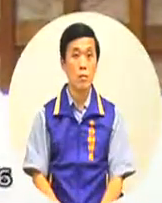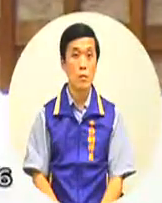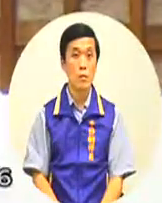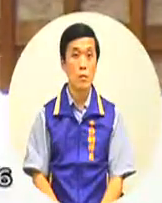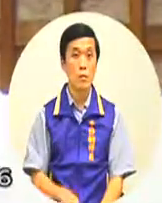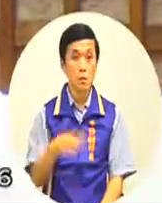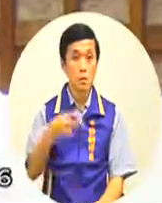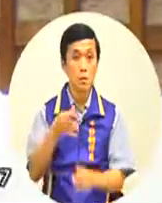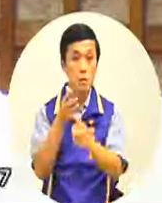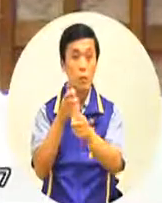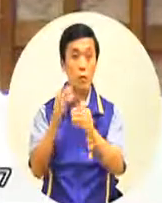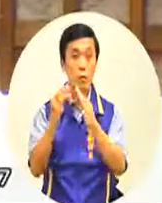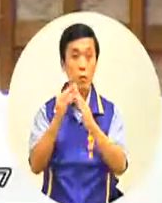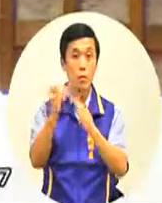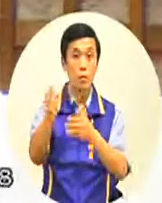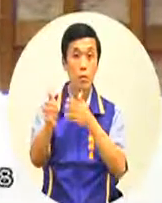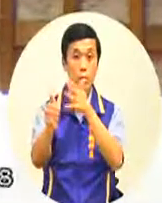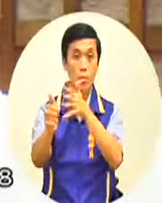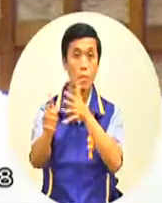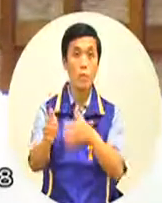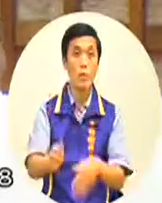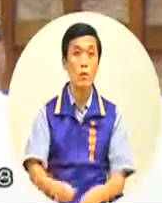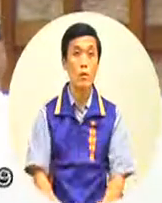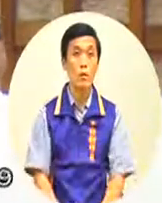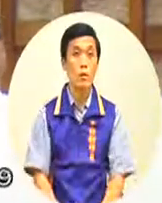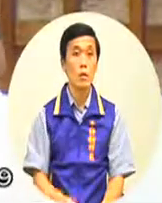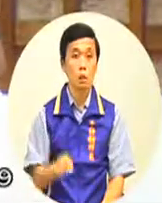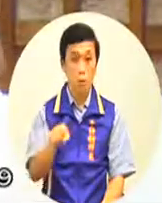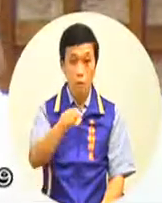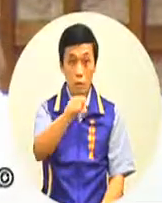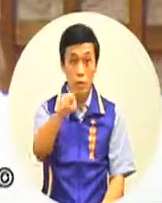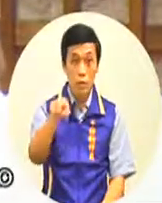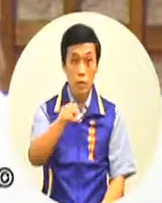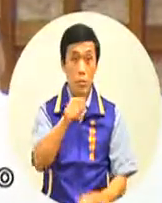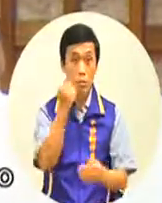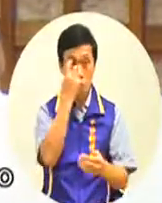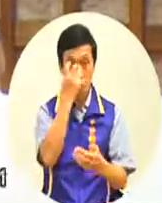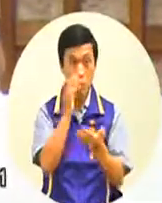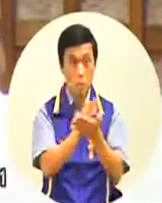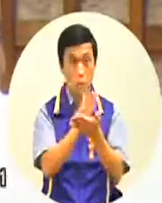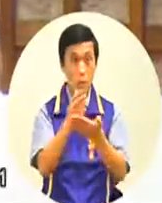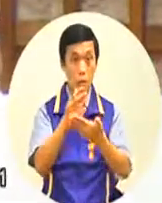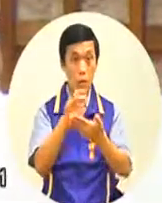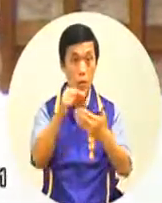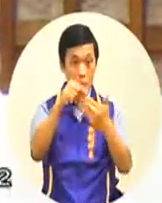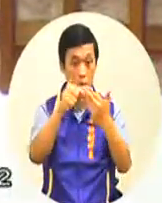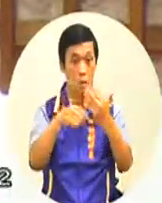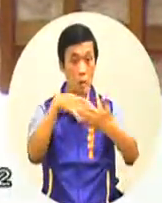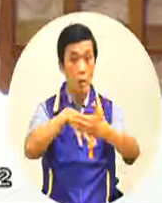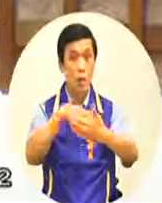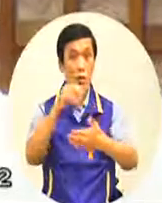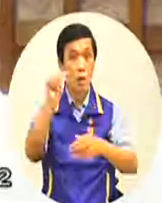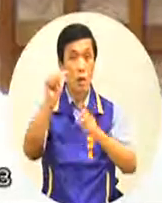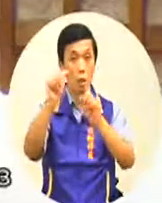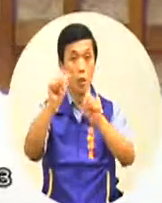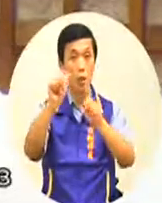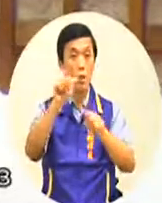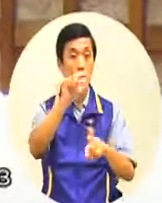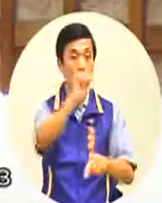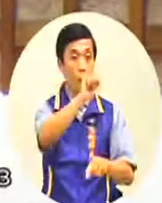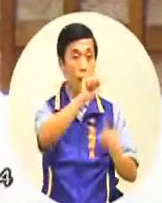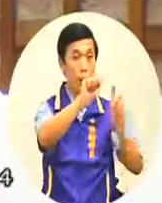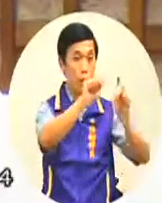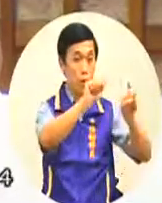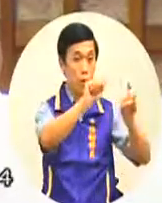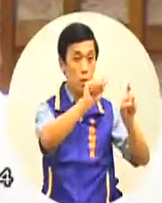来，我阁请教局长吼。你们评鉴指标呢 ？A1 加 S